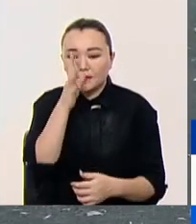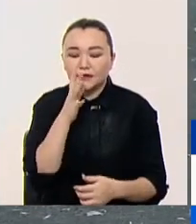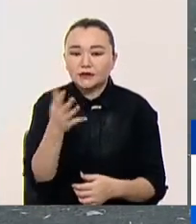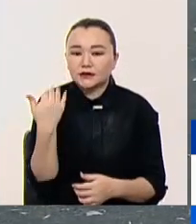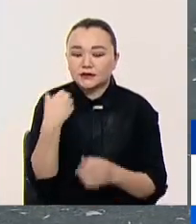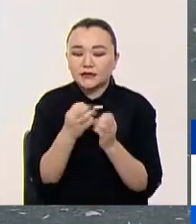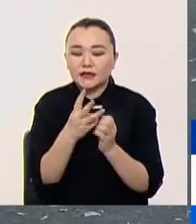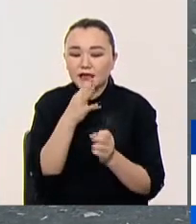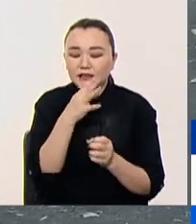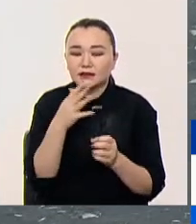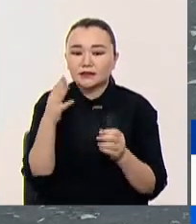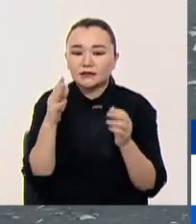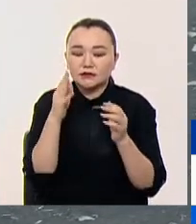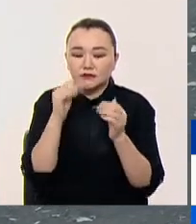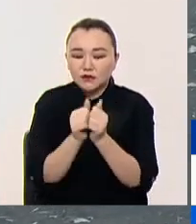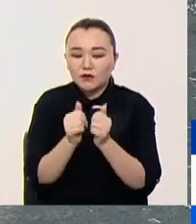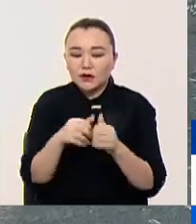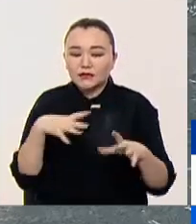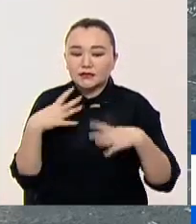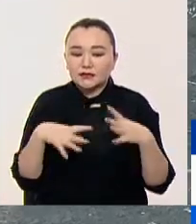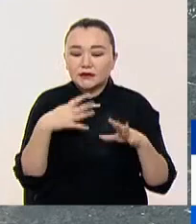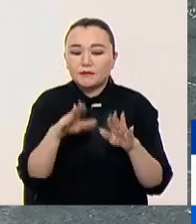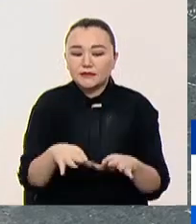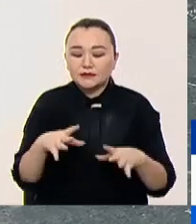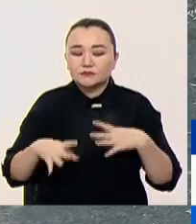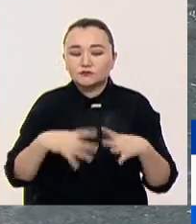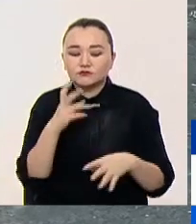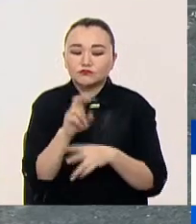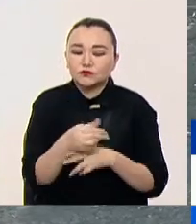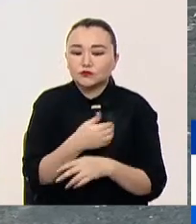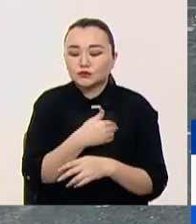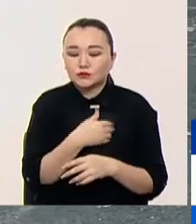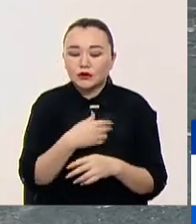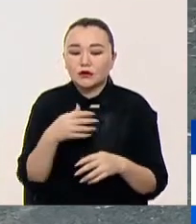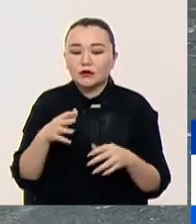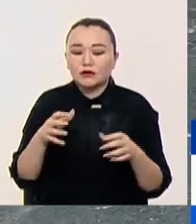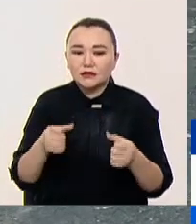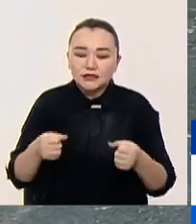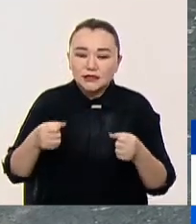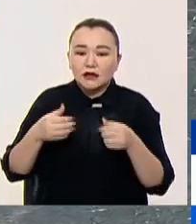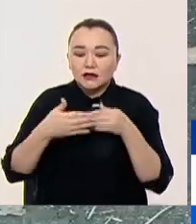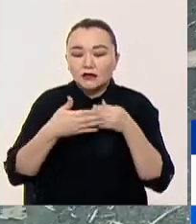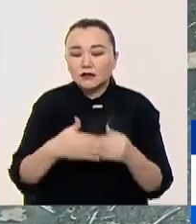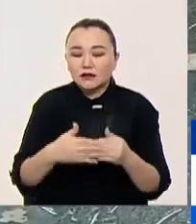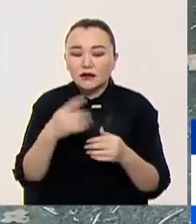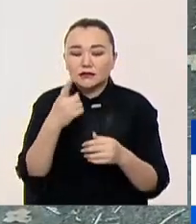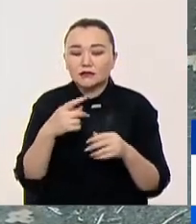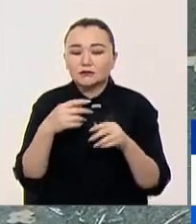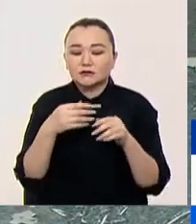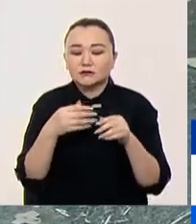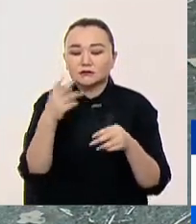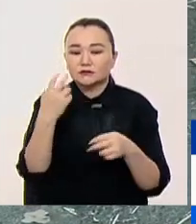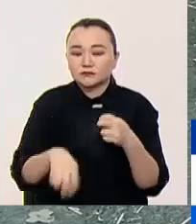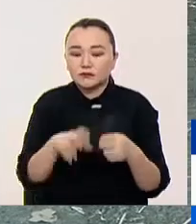бұрын 13 жастағы Никита үйінің ауласындағы нажатты уаланына кенесін шынықтыруға барған, кенет қолы темір құрылуға қысылып қалып, бір саусағын кесіп